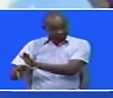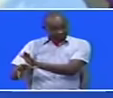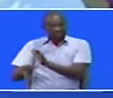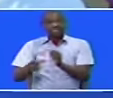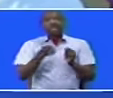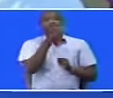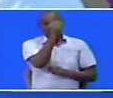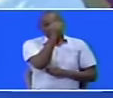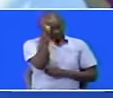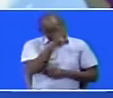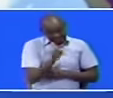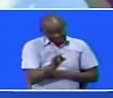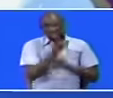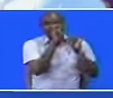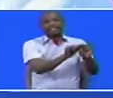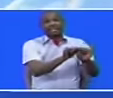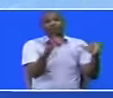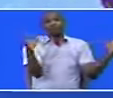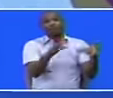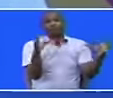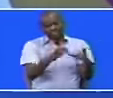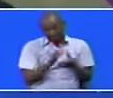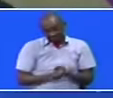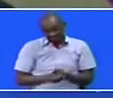na tano pekee ikae kwa.